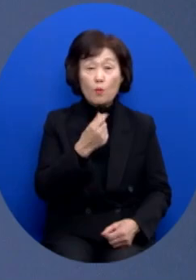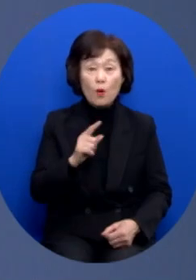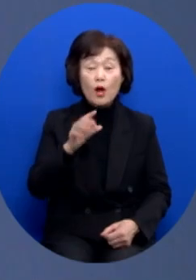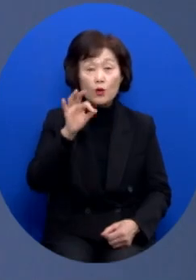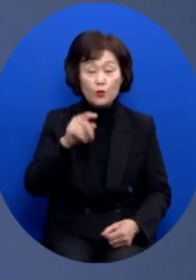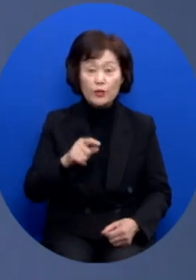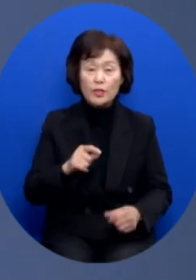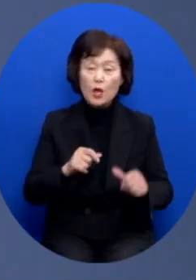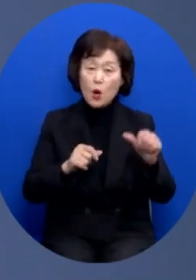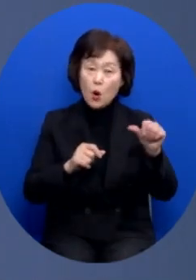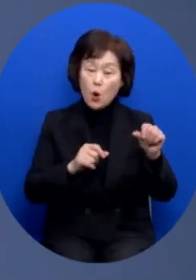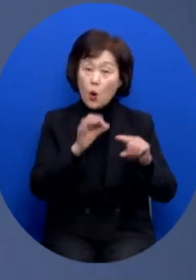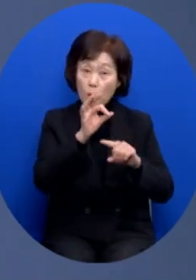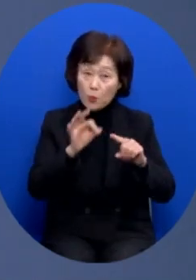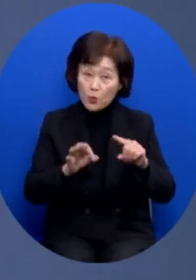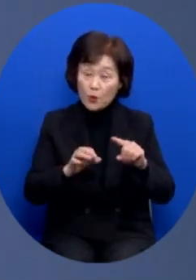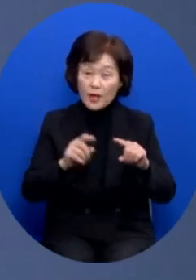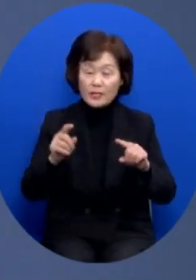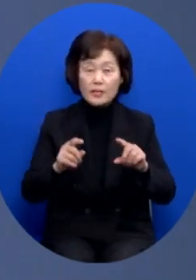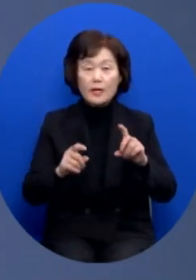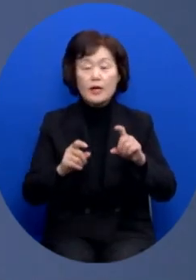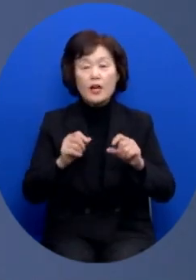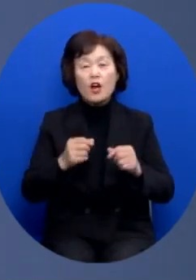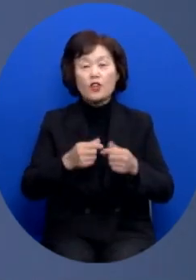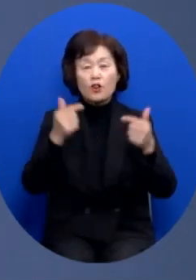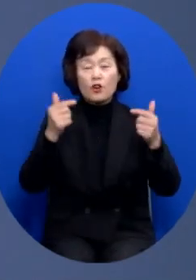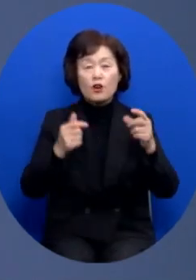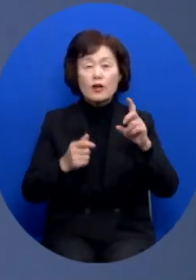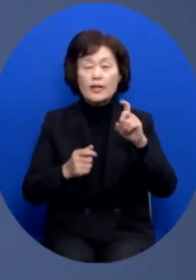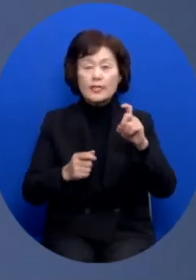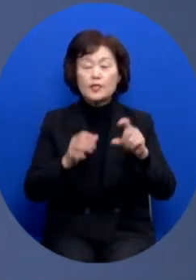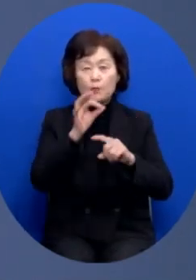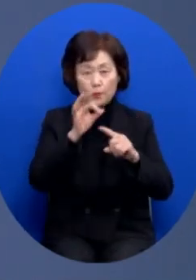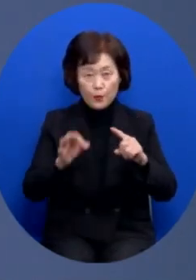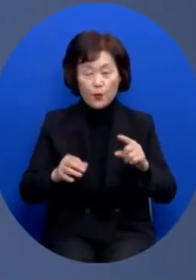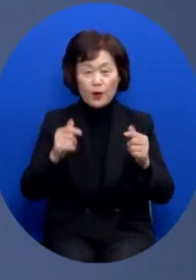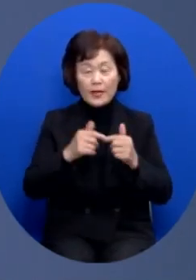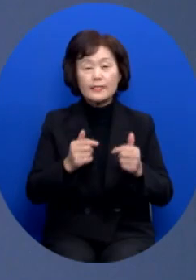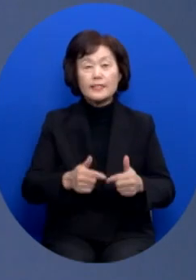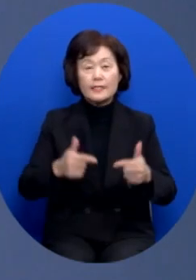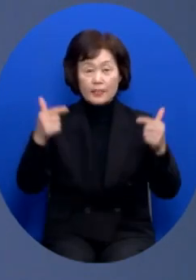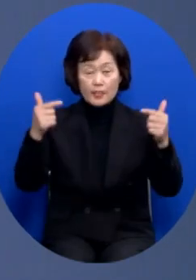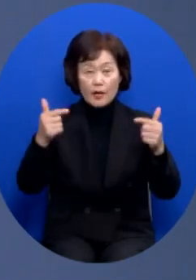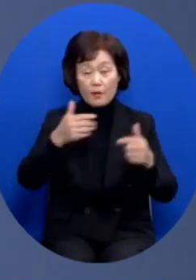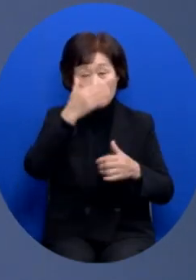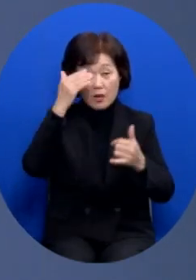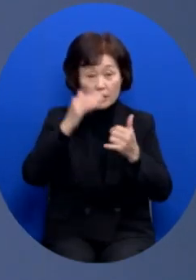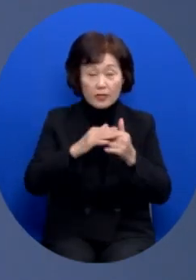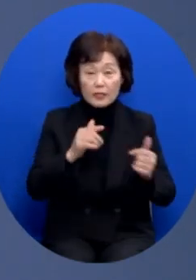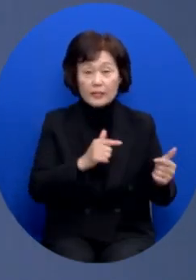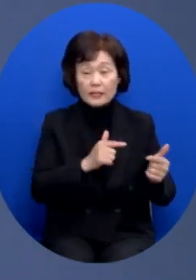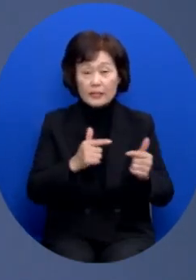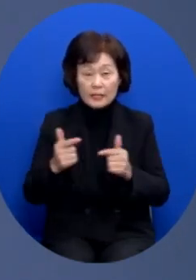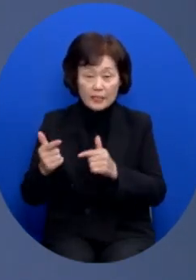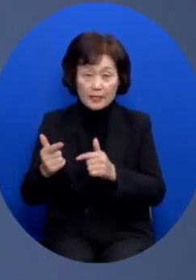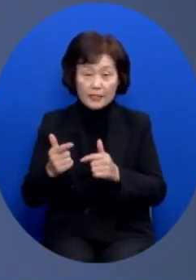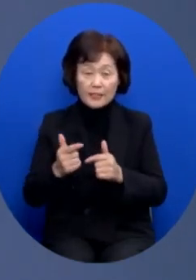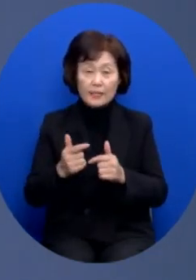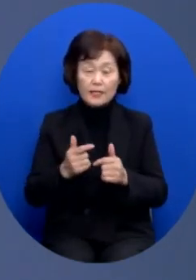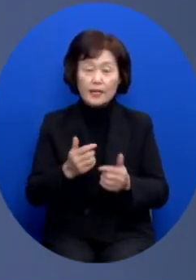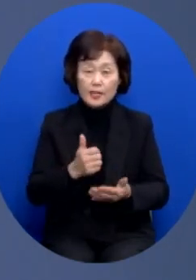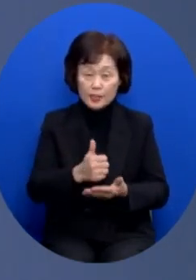10%대로 배가 부흥되고 그 중심에 다음 세대인 청년 세대를 세워가고 이들이 주를